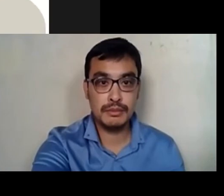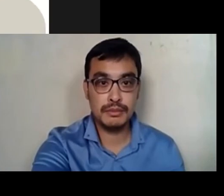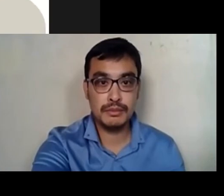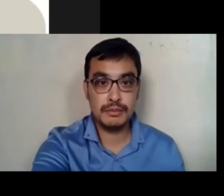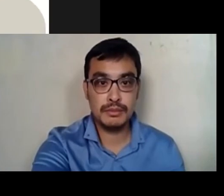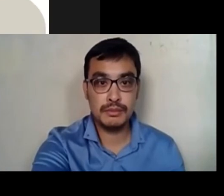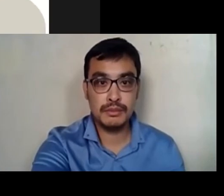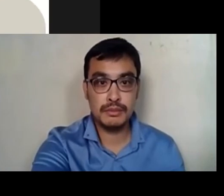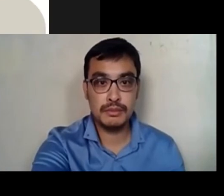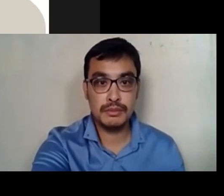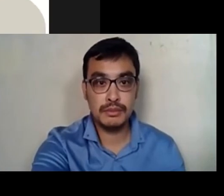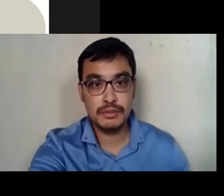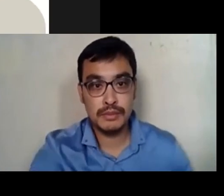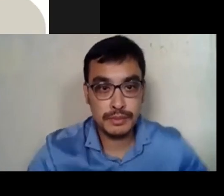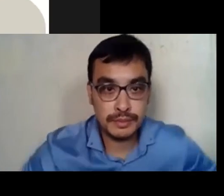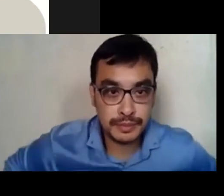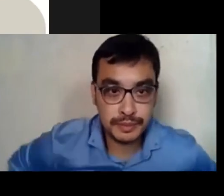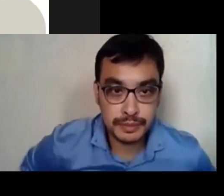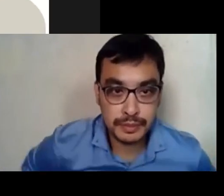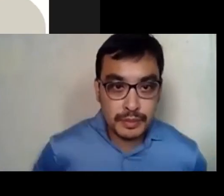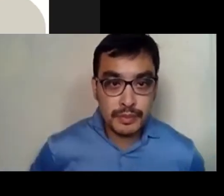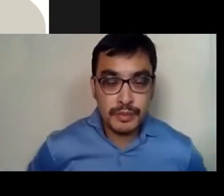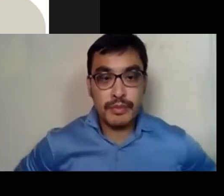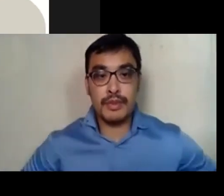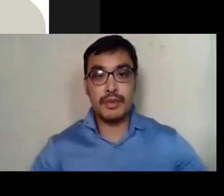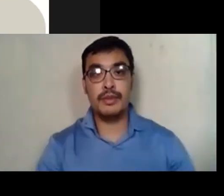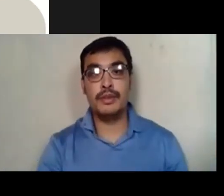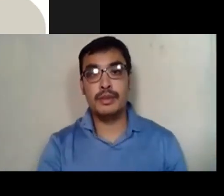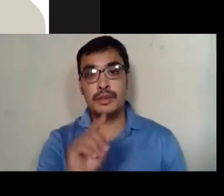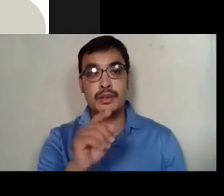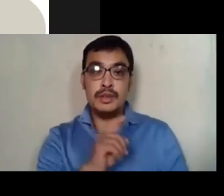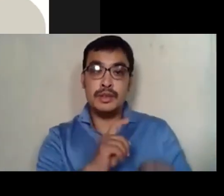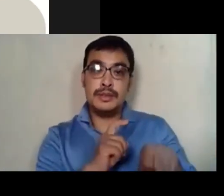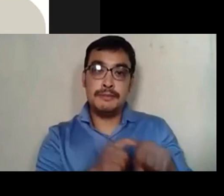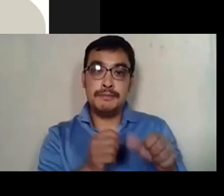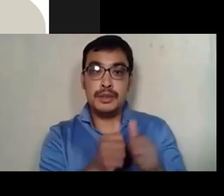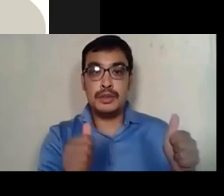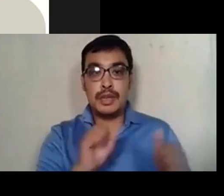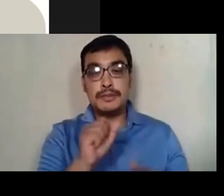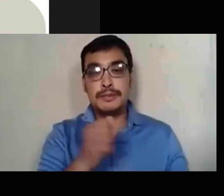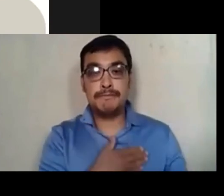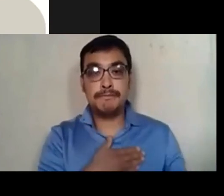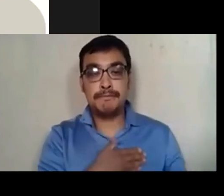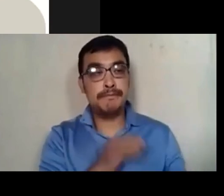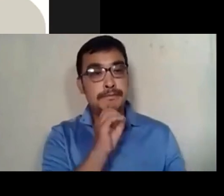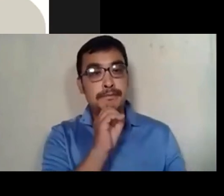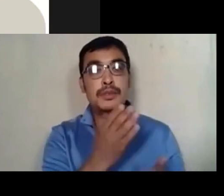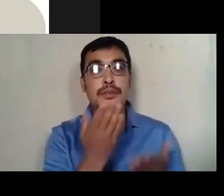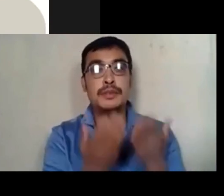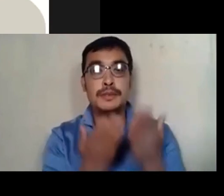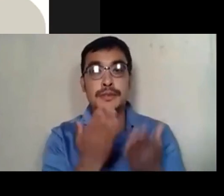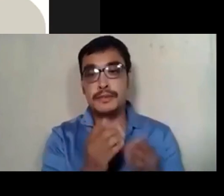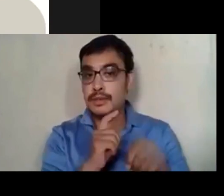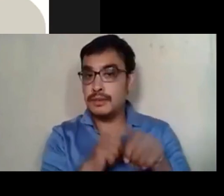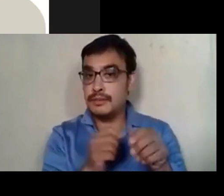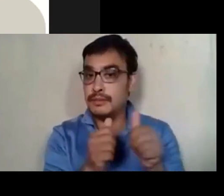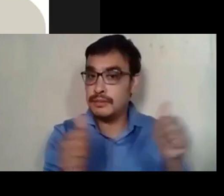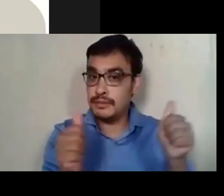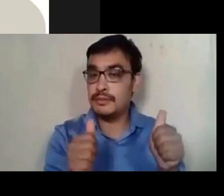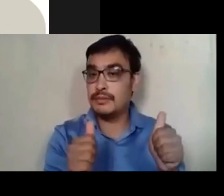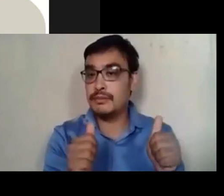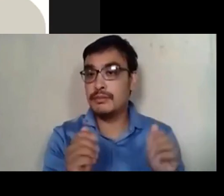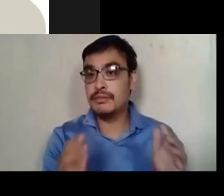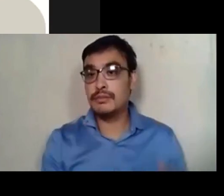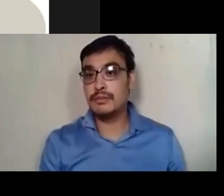धेरै सठिक रूपमा आफ्नो मनसाय राखिदिनु हुन भन्नुहोस् न है. हुन्छ हस् हुन्छ सर.